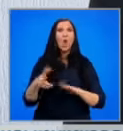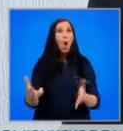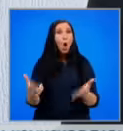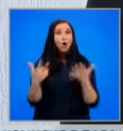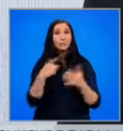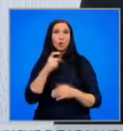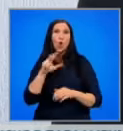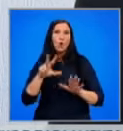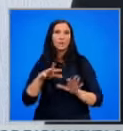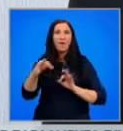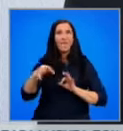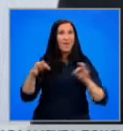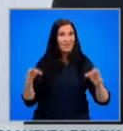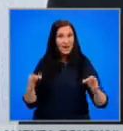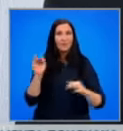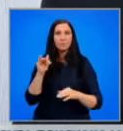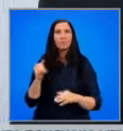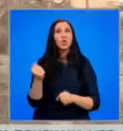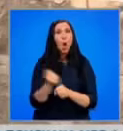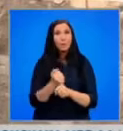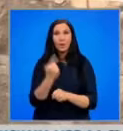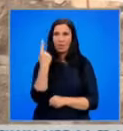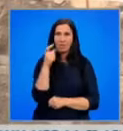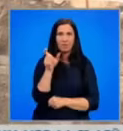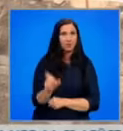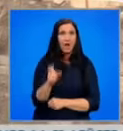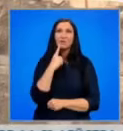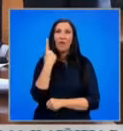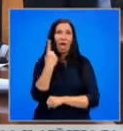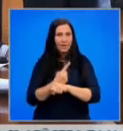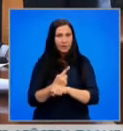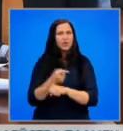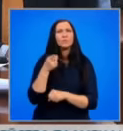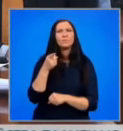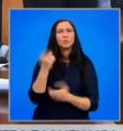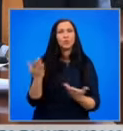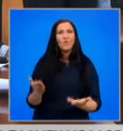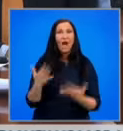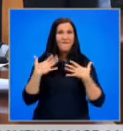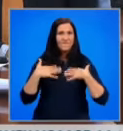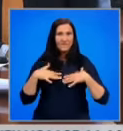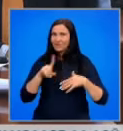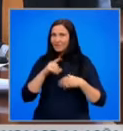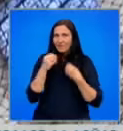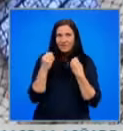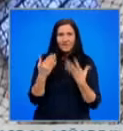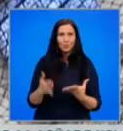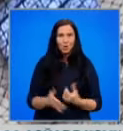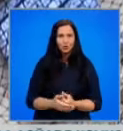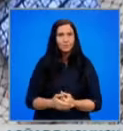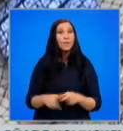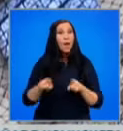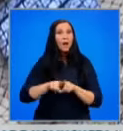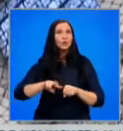8108 квадратни метра да бъдат обработени от един човек за един час. Това е физически невъзможно.